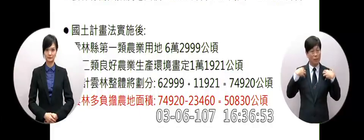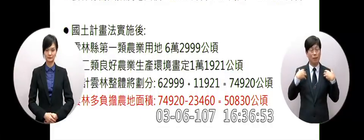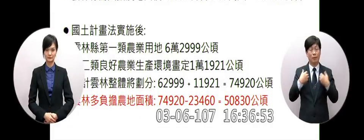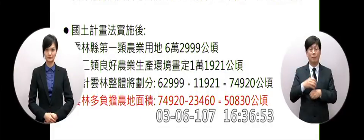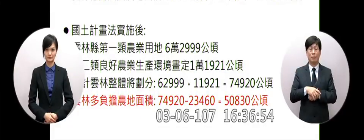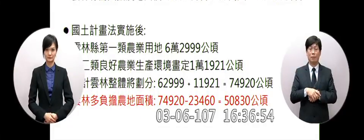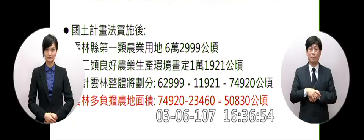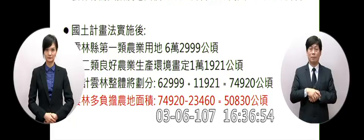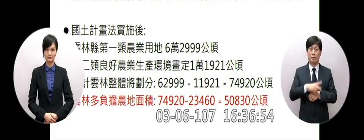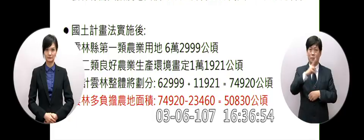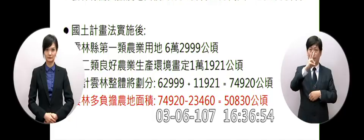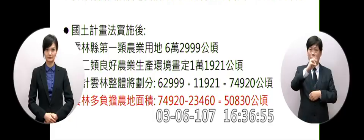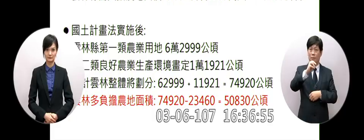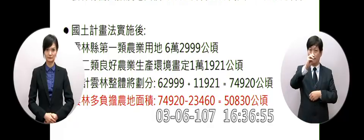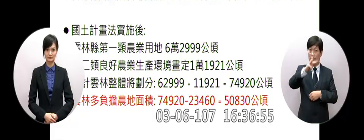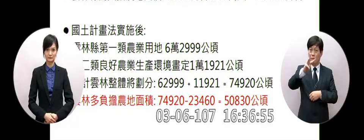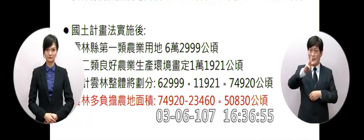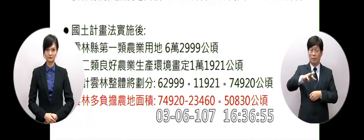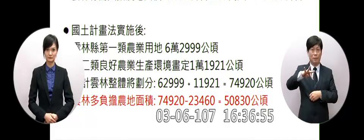任大概是